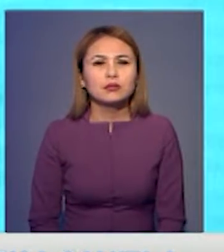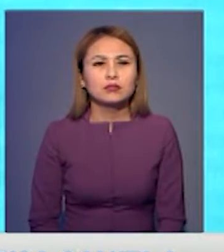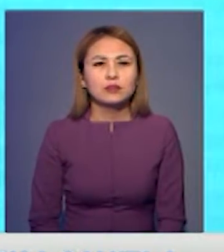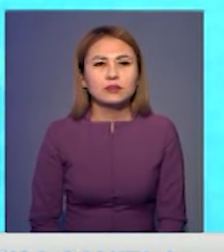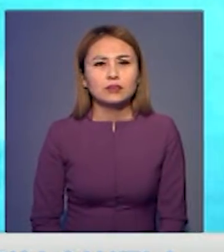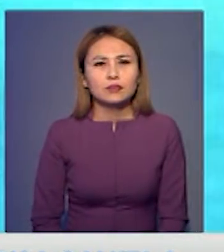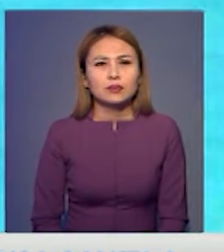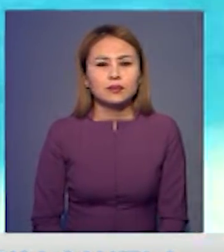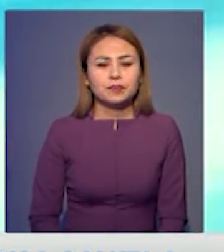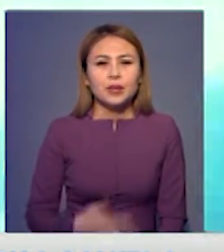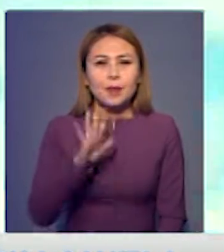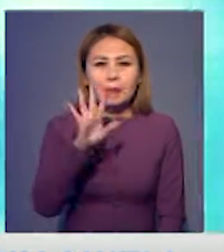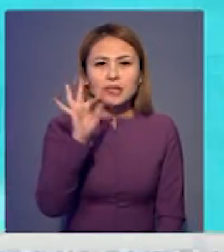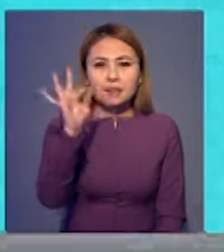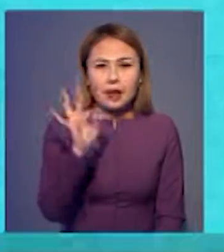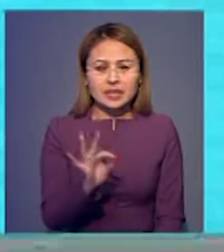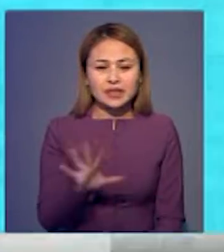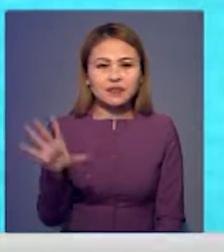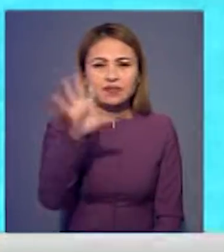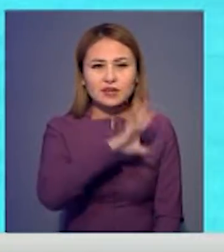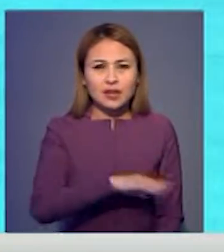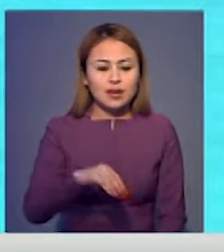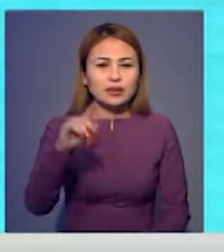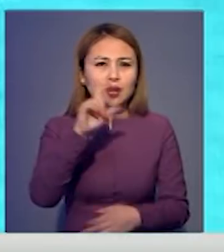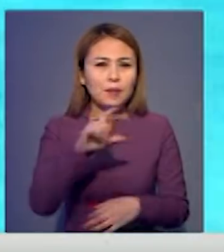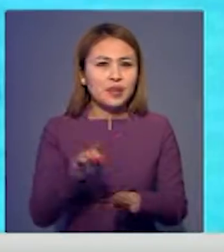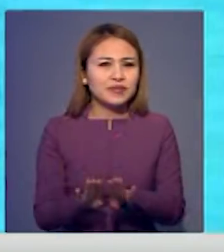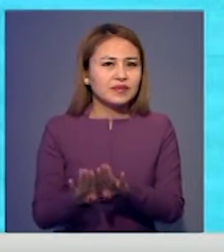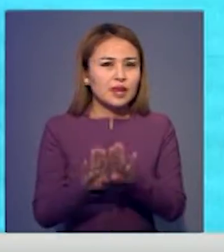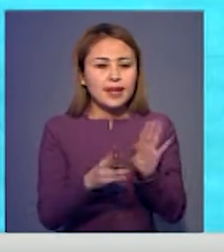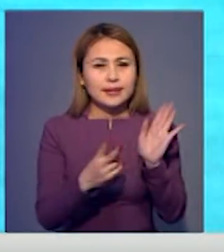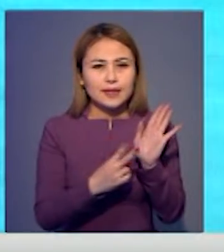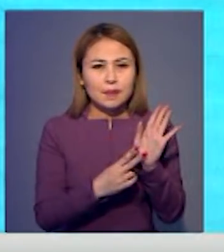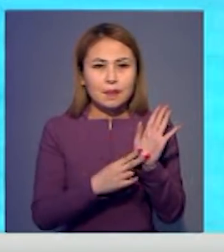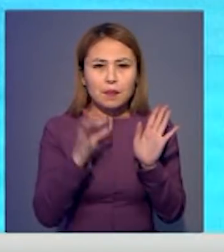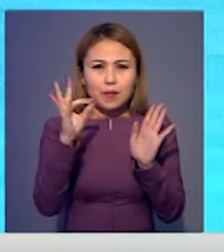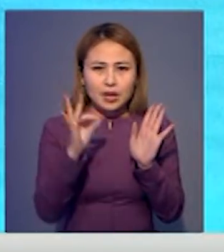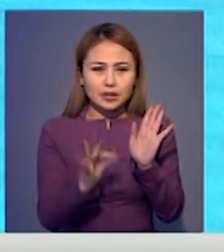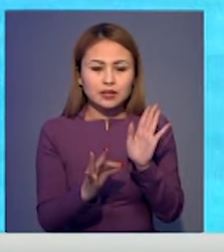5% бұл барлық азаматтардың санаттарын ұсынады, ал 7% дегеніміз ол